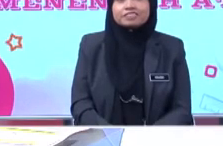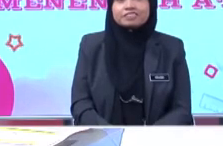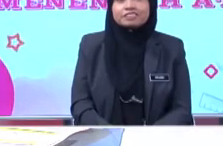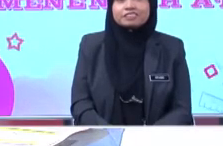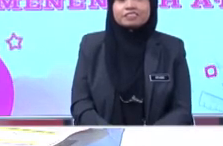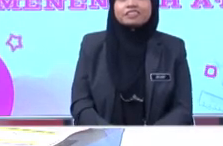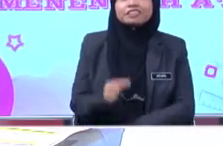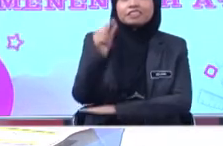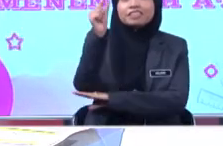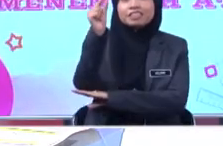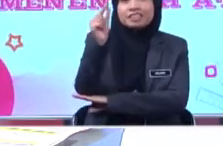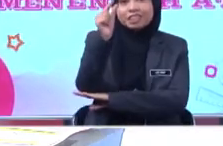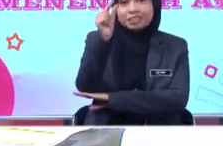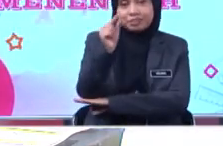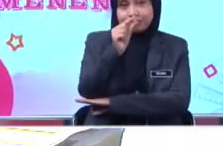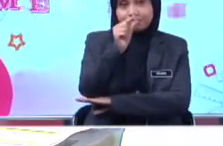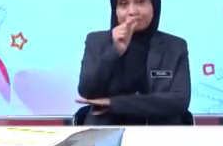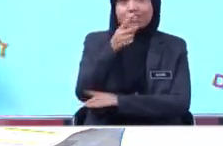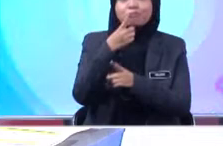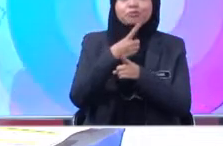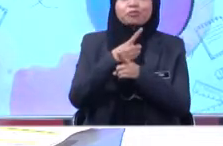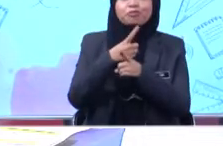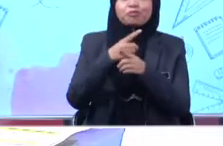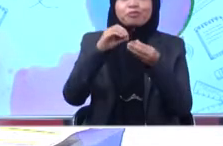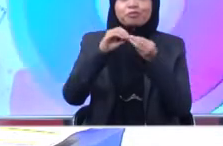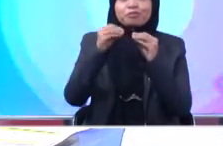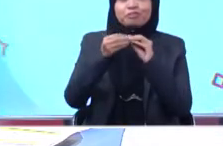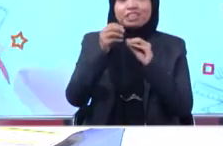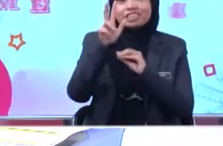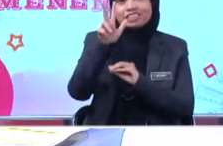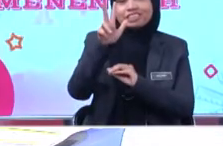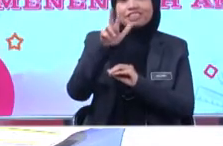yuhesti bekung out out Tofu